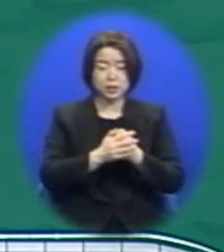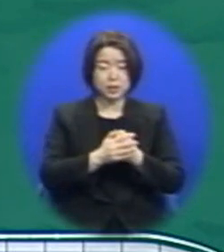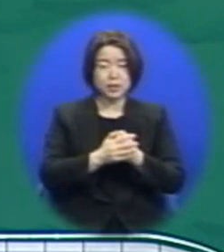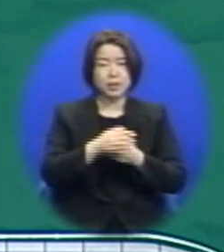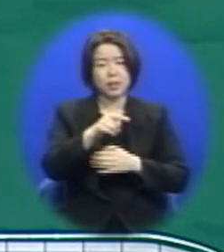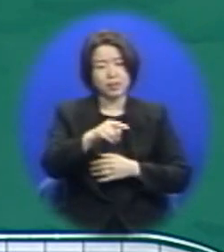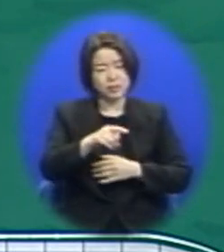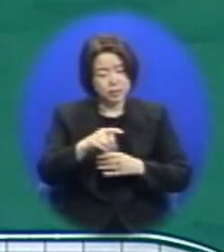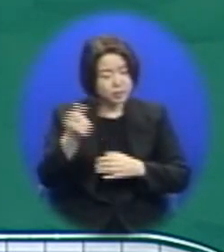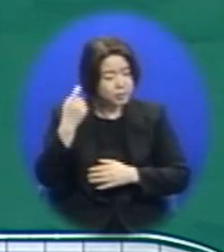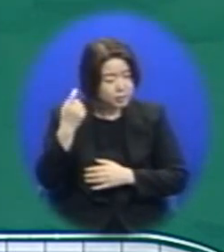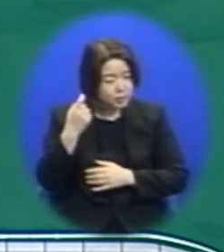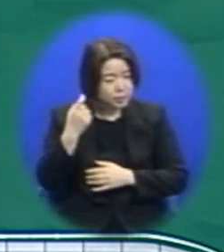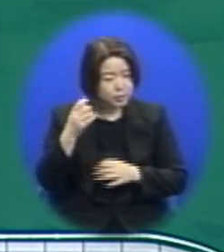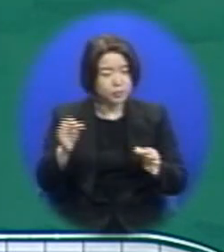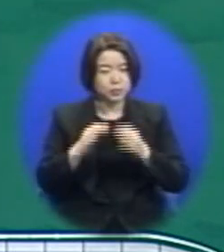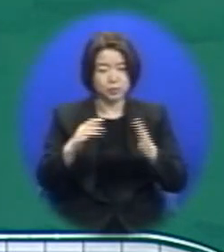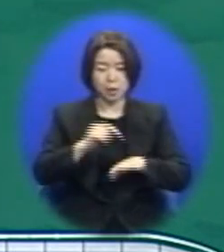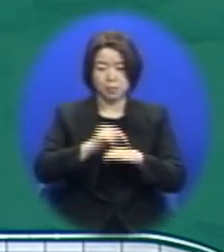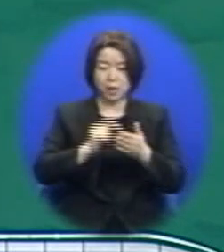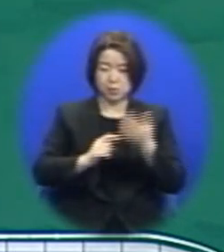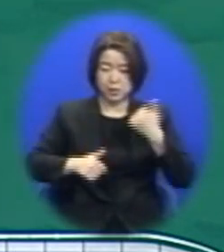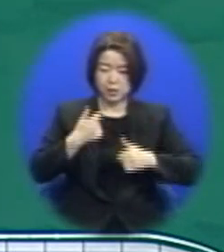마음의 기쁨이 확 일어나더라고요.